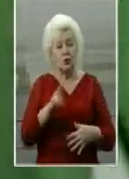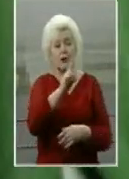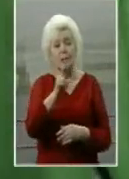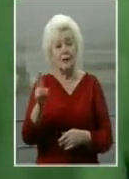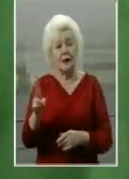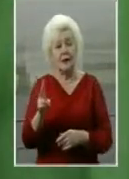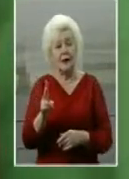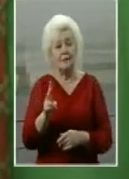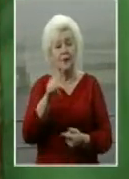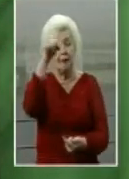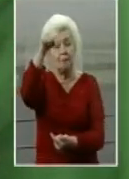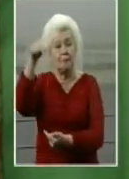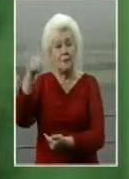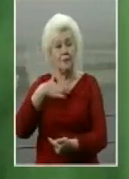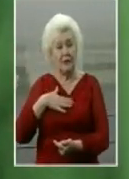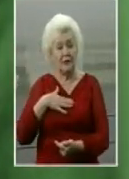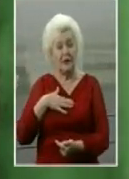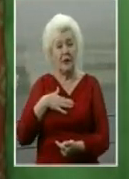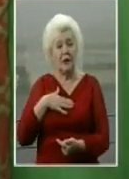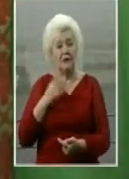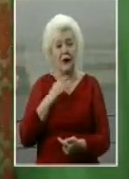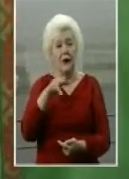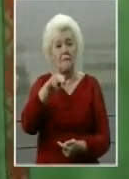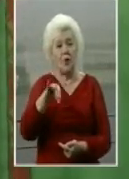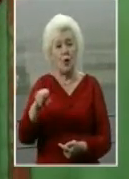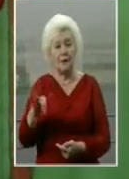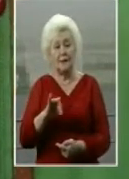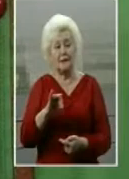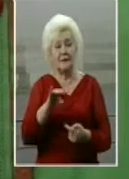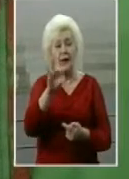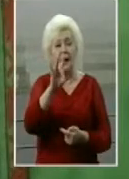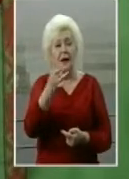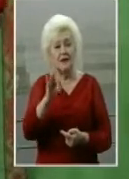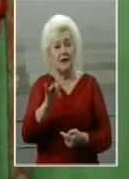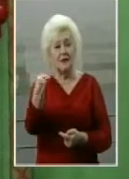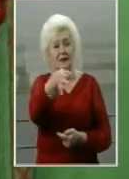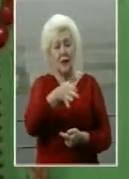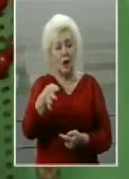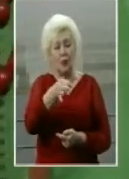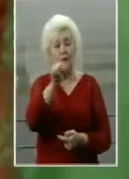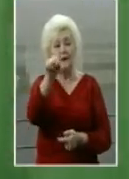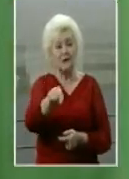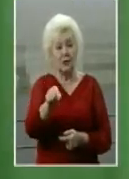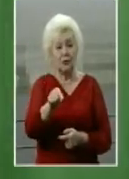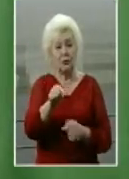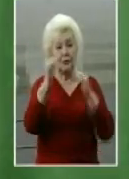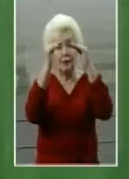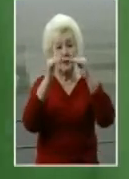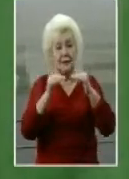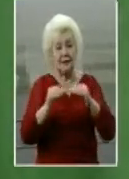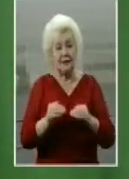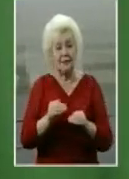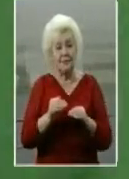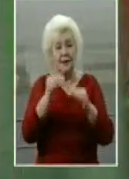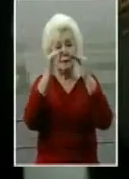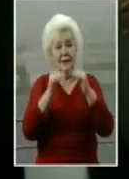яка притаманна Поліссю, це Рівненська область. Тут занизування. Шов